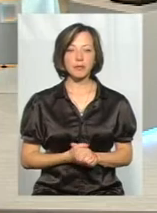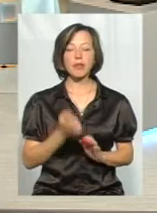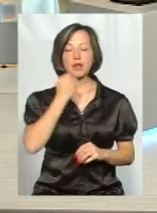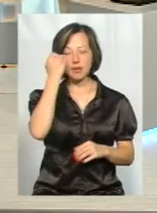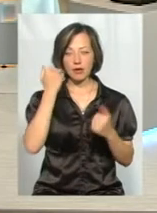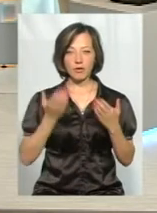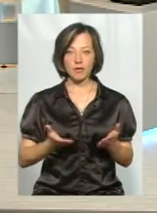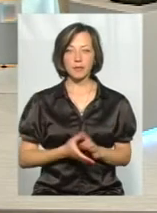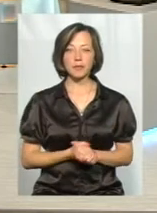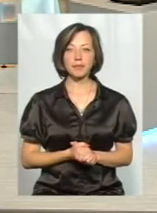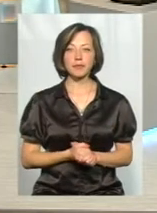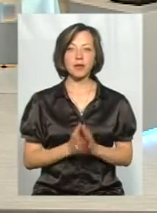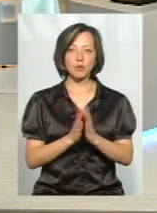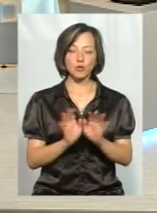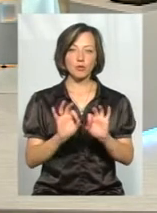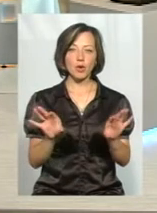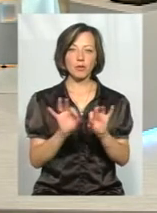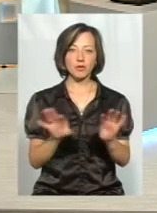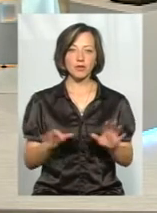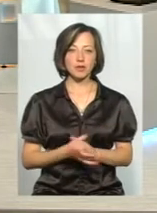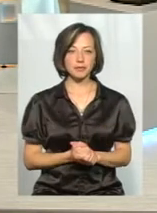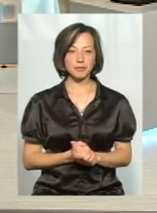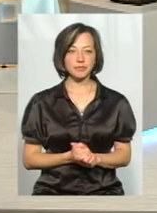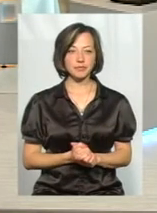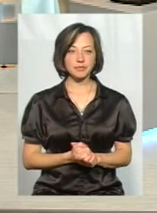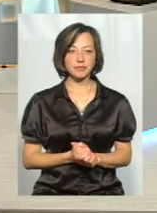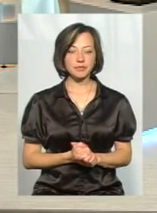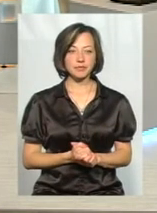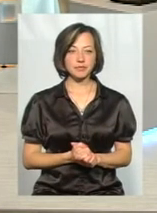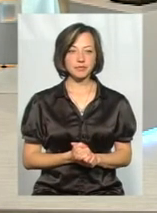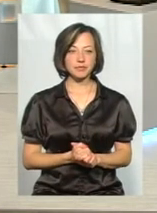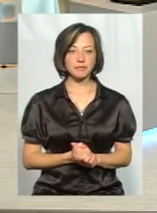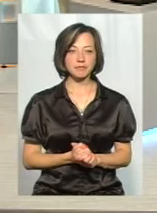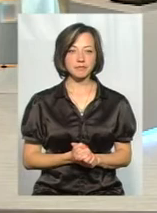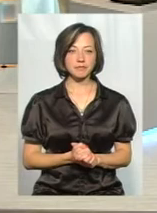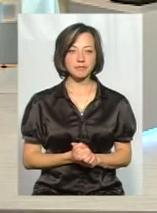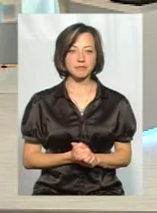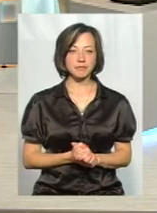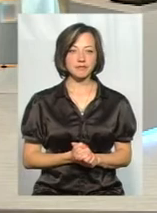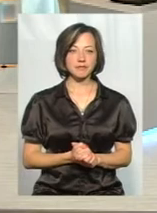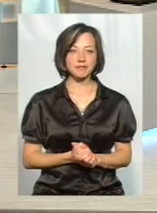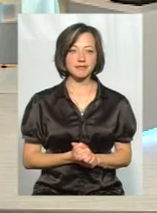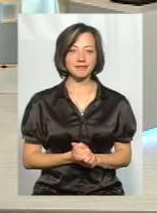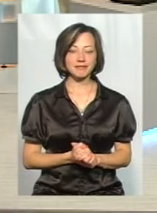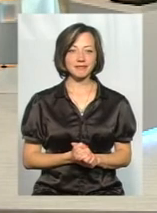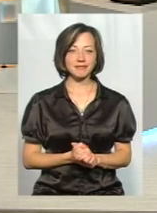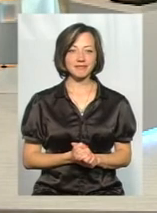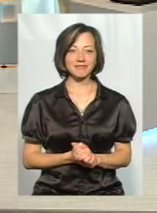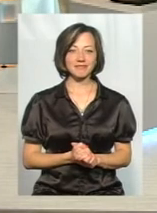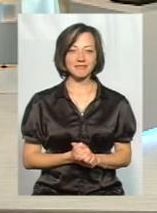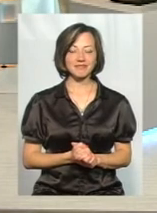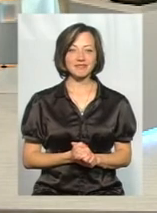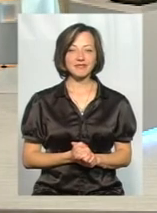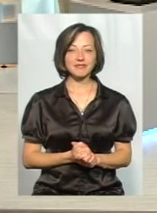Дякую вам. Ну, прошу вас прокоментувати. Як ви вважаєте? Місця для